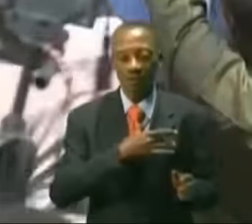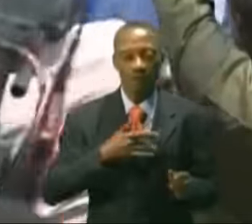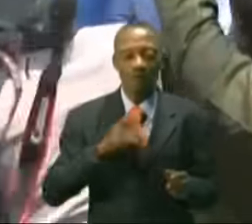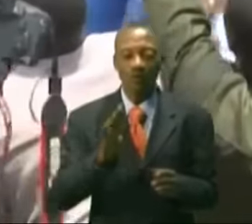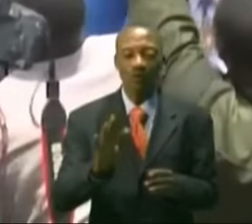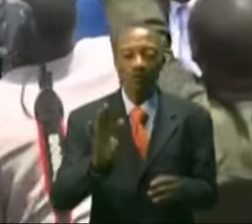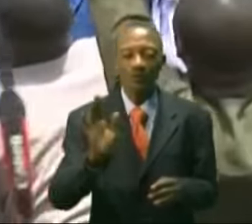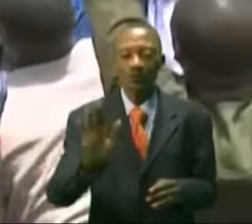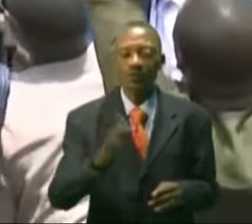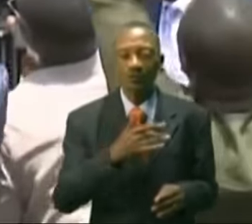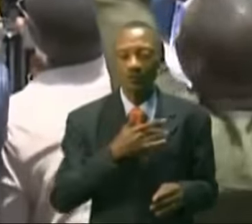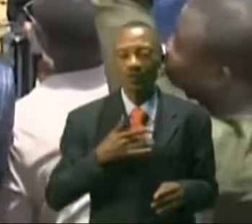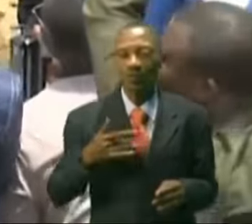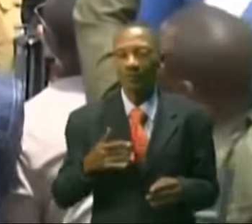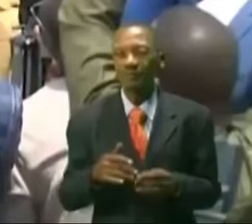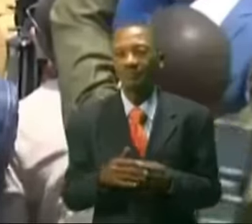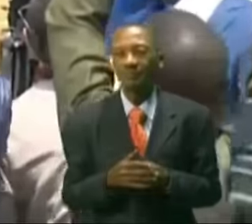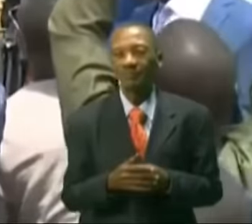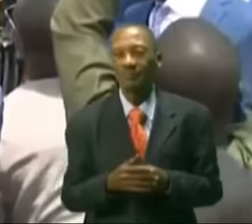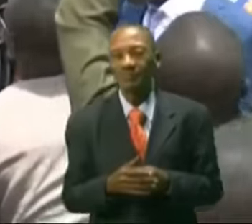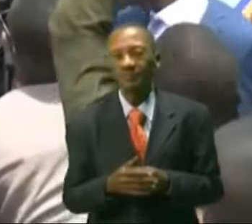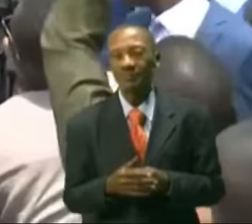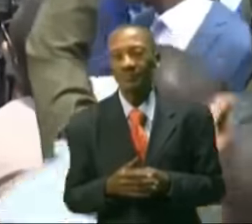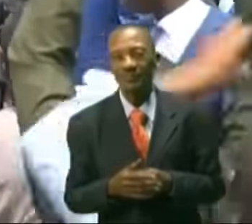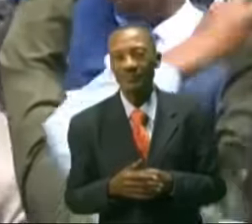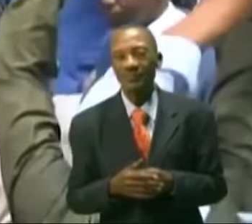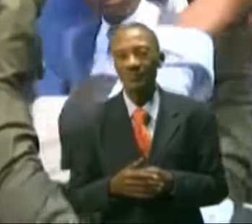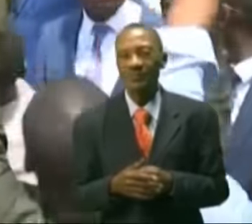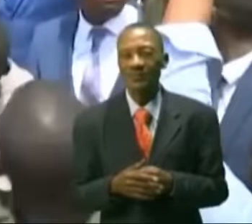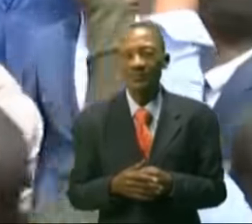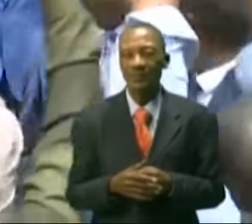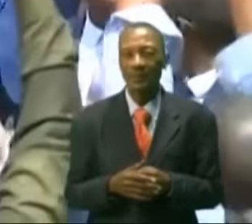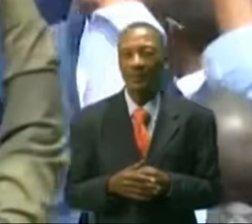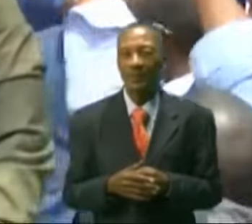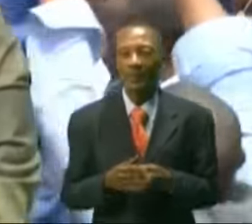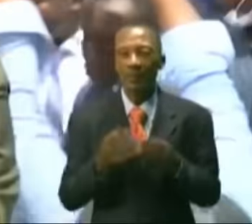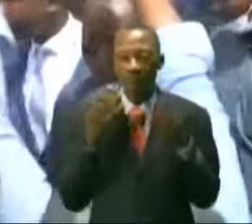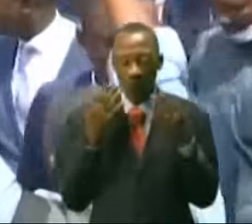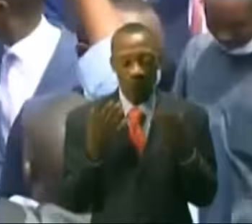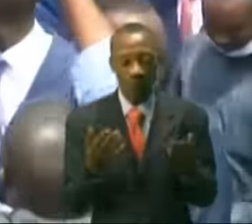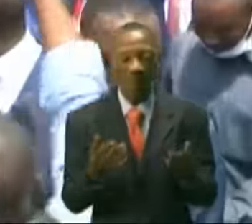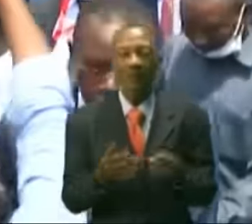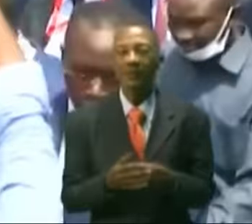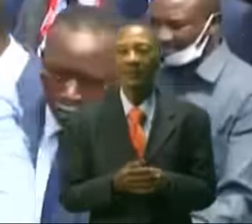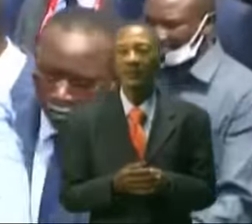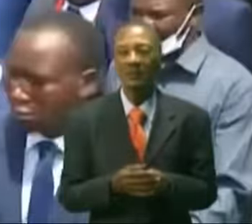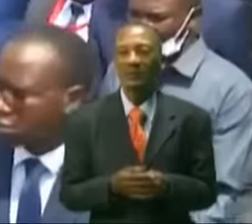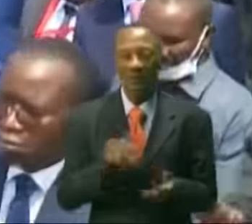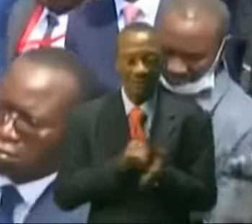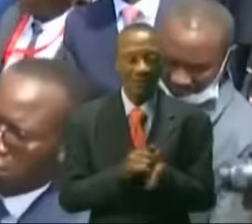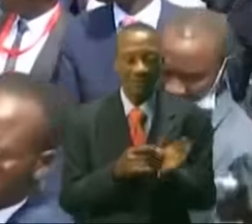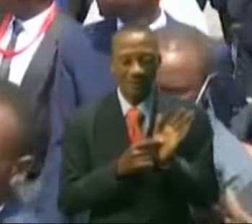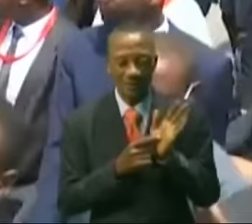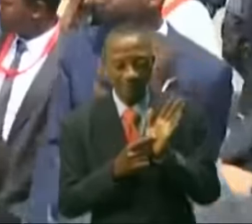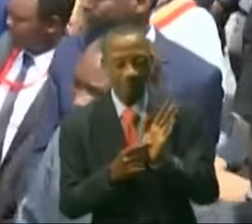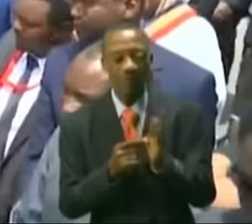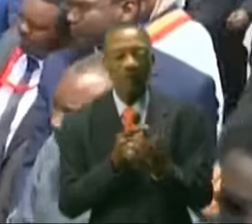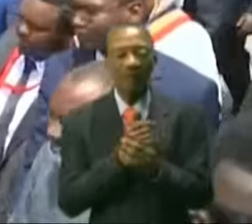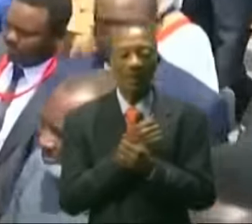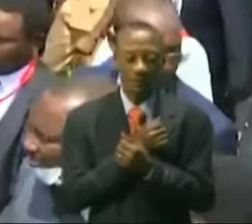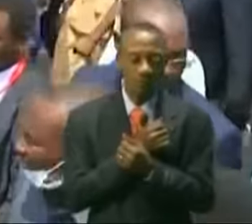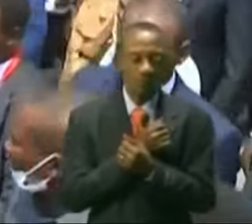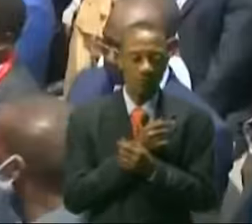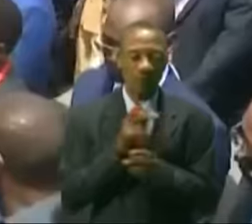C'est un grand honneur que d'assister de son vivant à l'inauguration d'une avenue qui porte son nom. Je remercie le